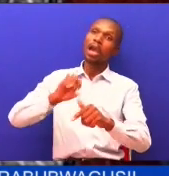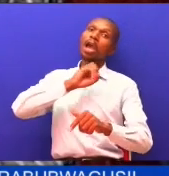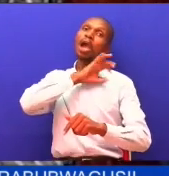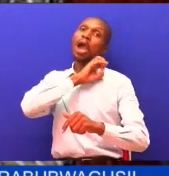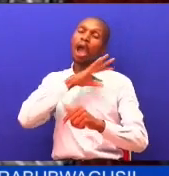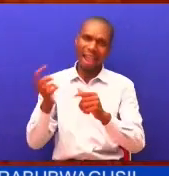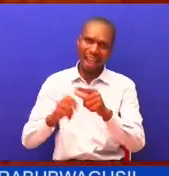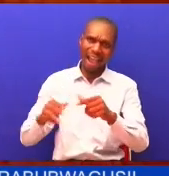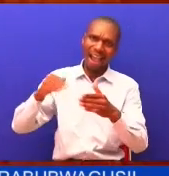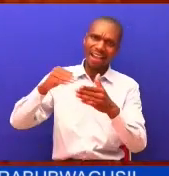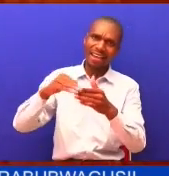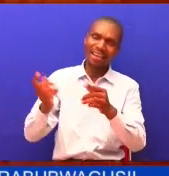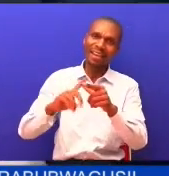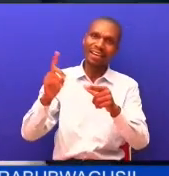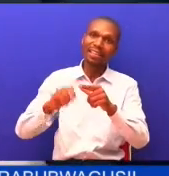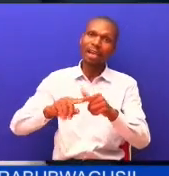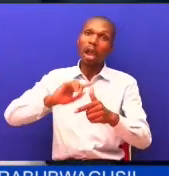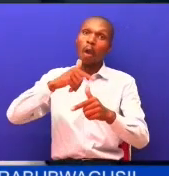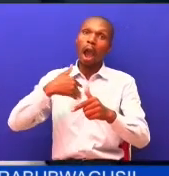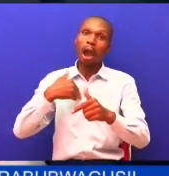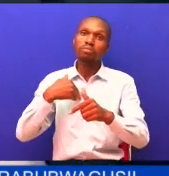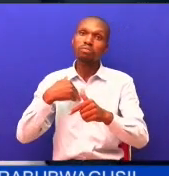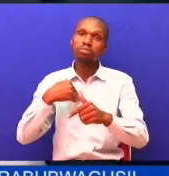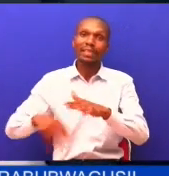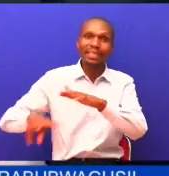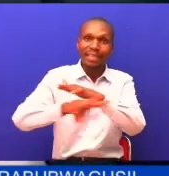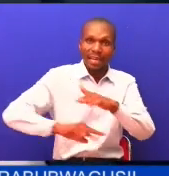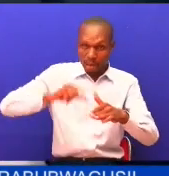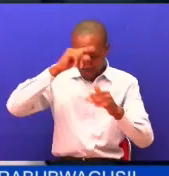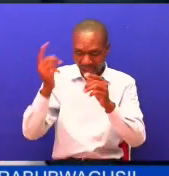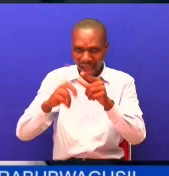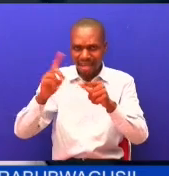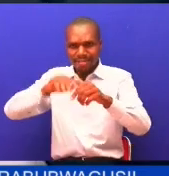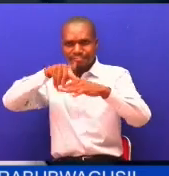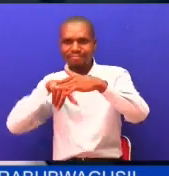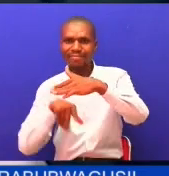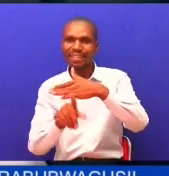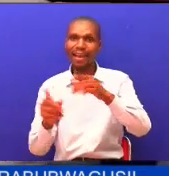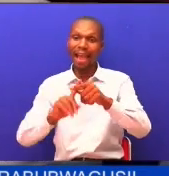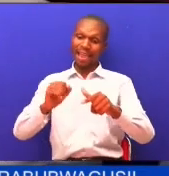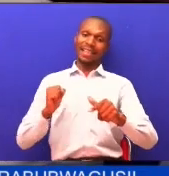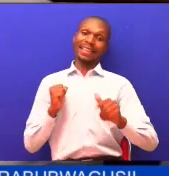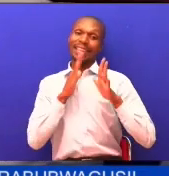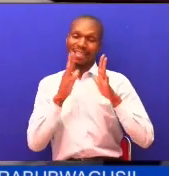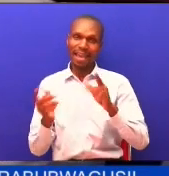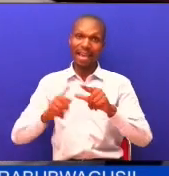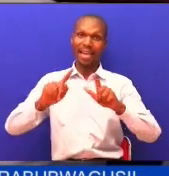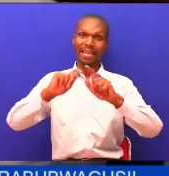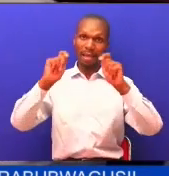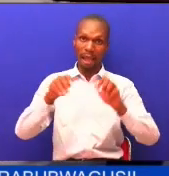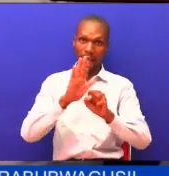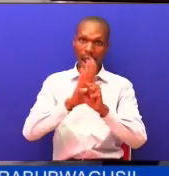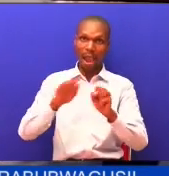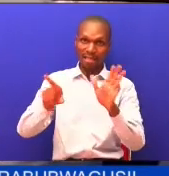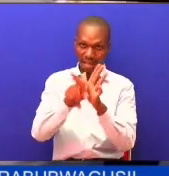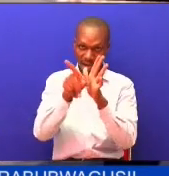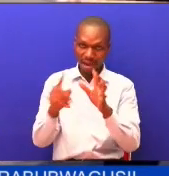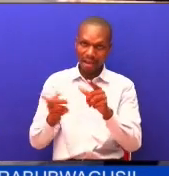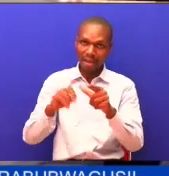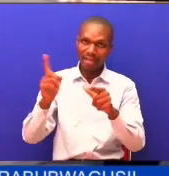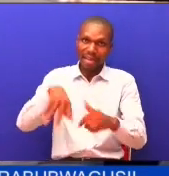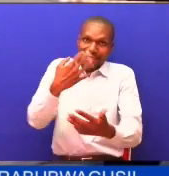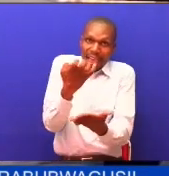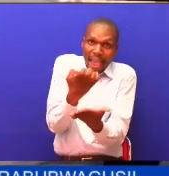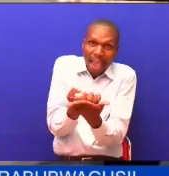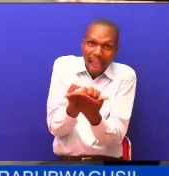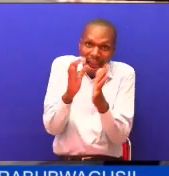siocha. Nomosoerwa yomoske Monda. Nigoba igetebo siyo uwe Senate ili chitimu chabo chabo wakiri amonaba shahidi